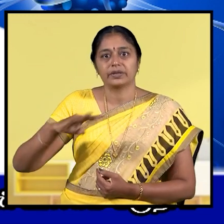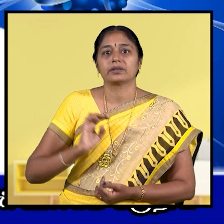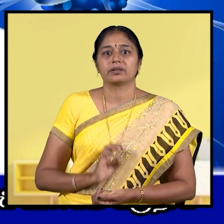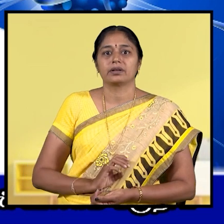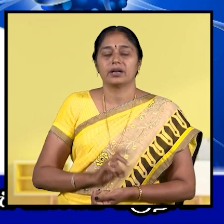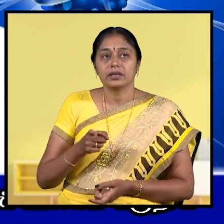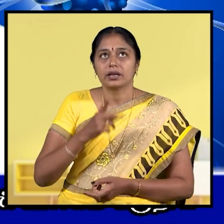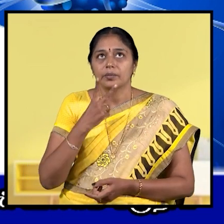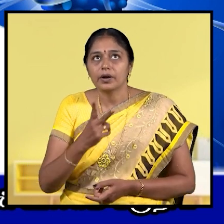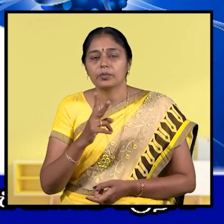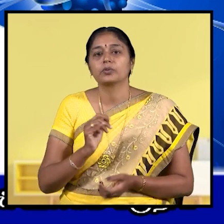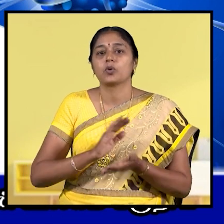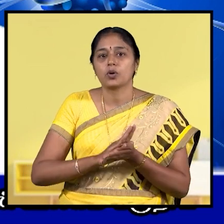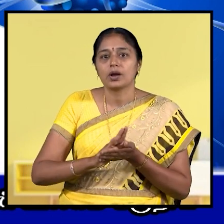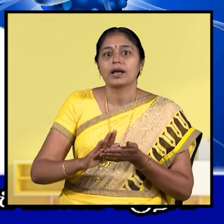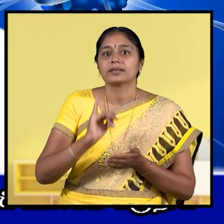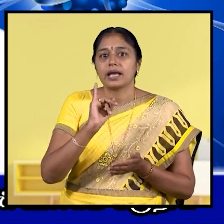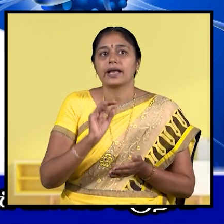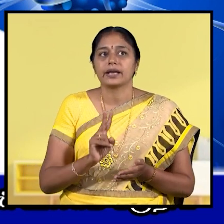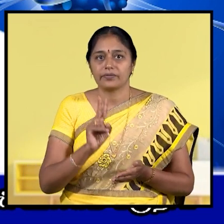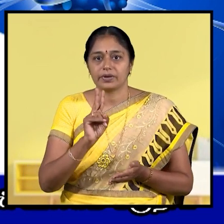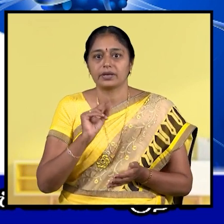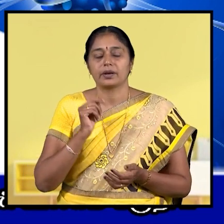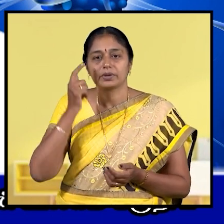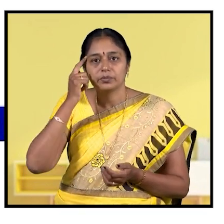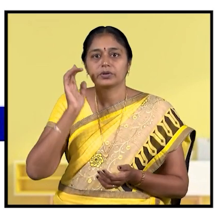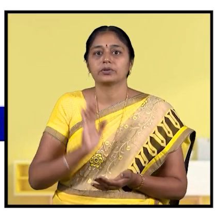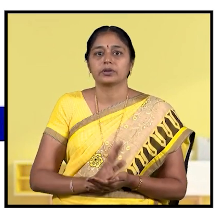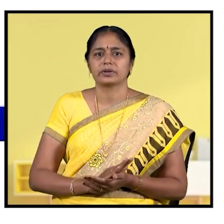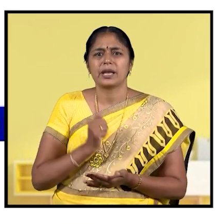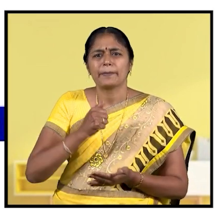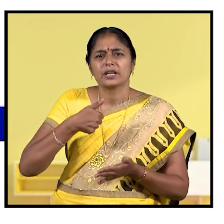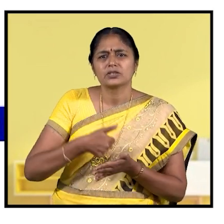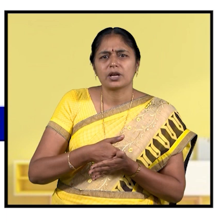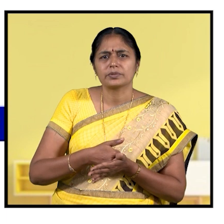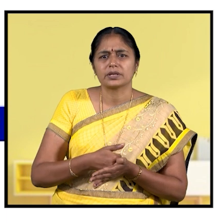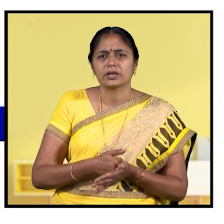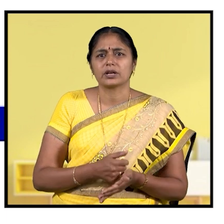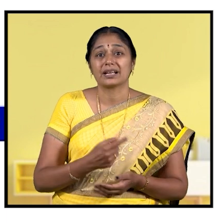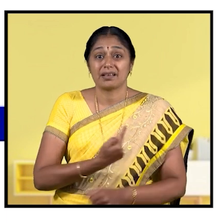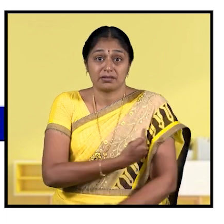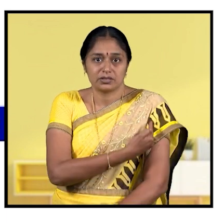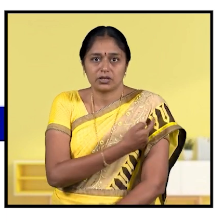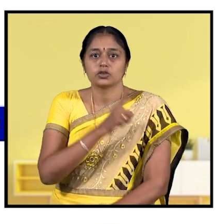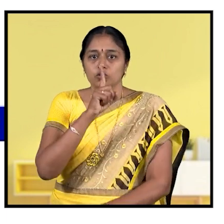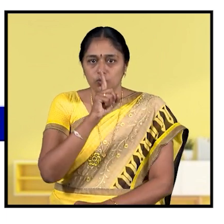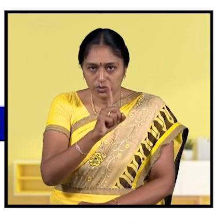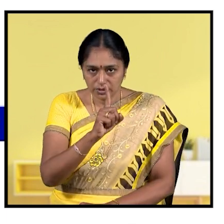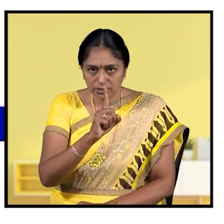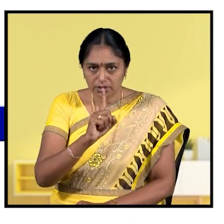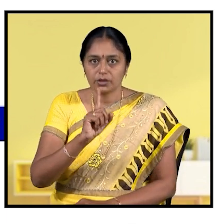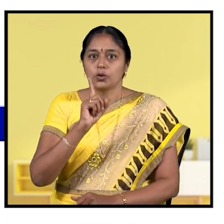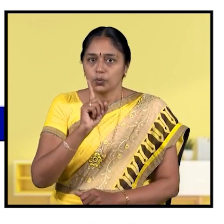நம்ம வந்து தெரிஞ்சுக்கிட்டோம். அடுத்தாலும் நம்ம பார்க்கக்கூடிய இந்த HIVயை தவிர்க்கணும்னா என்ன பண்ணலாம் அப்படின்னா, ஒரு முறை மட்டுமே பயன்படுத்தக்கூடிய சிரிஞ்சு மற்றும் ஊசிகளை